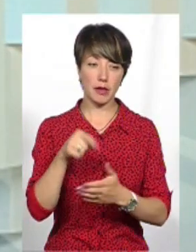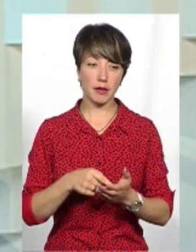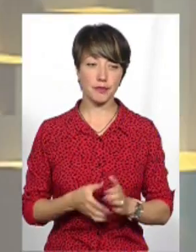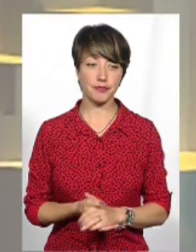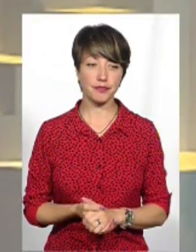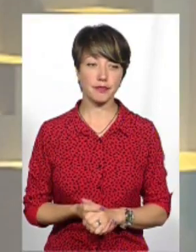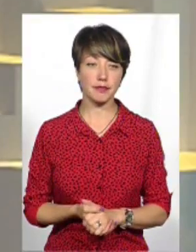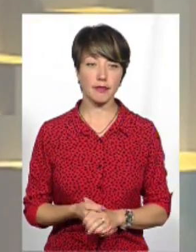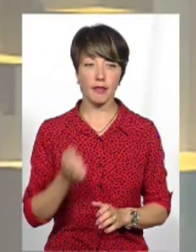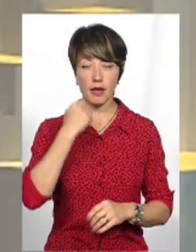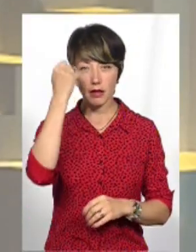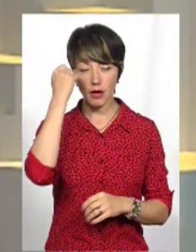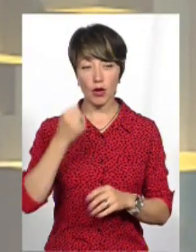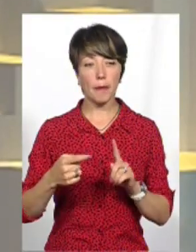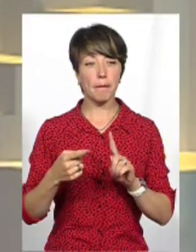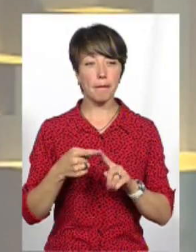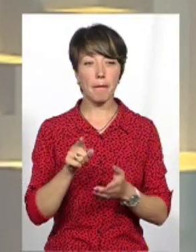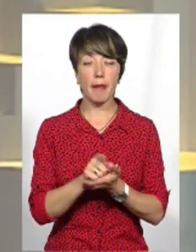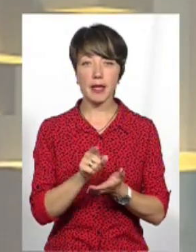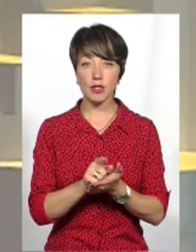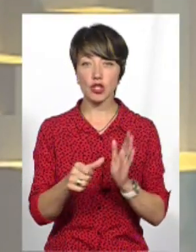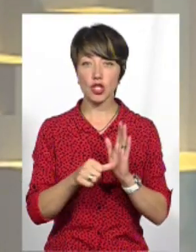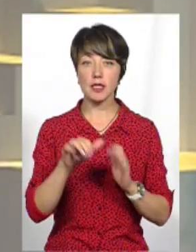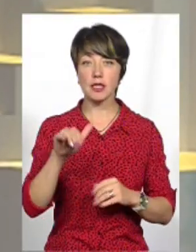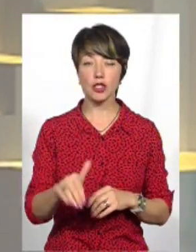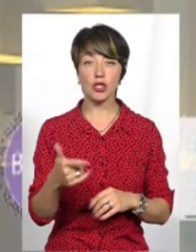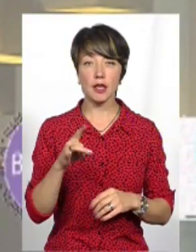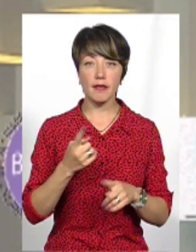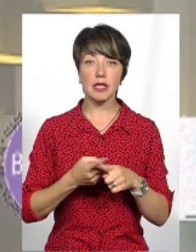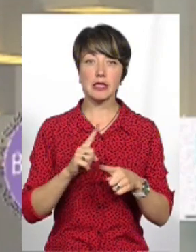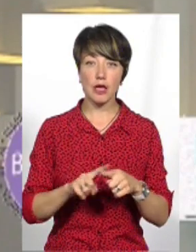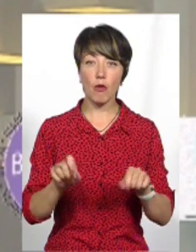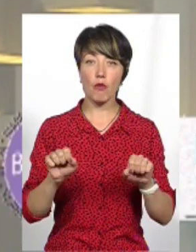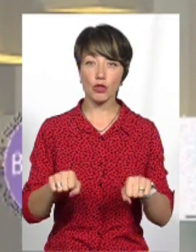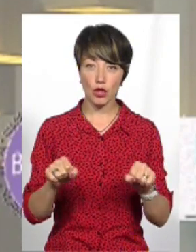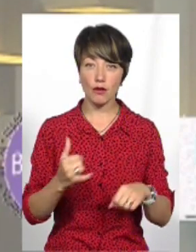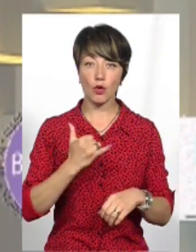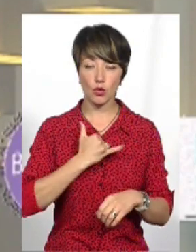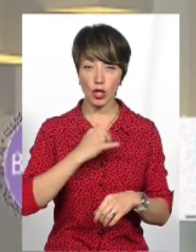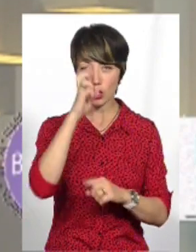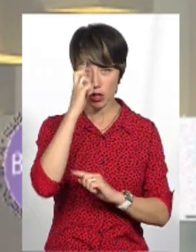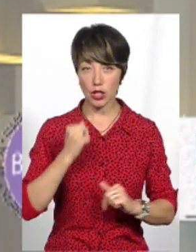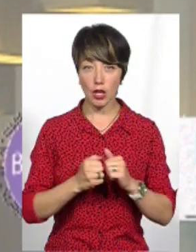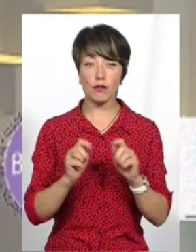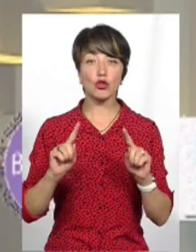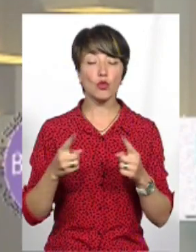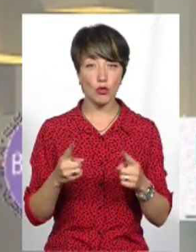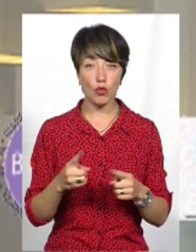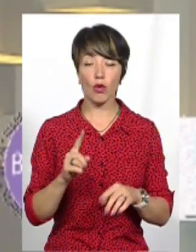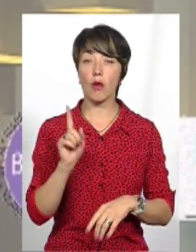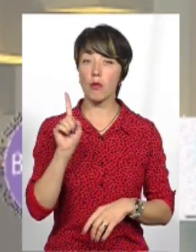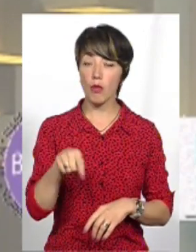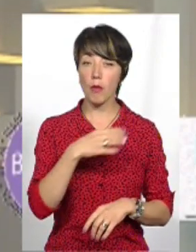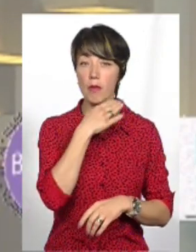питання, прошу. Дякую. Пенсія у 6 тисяч гривень – це можливо у нашій державі. Чому? Тому що